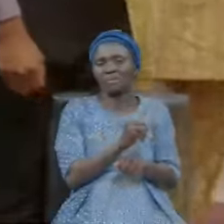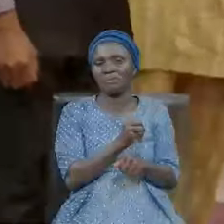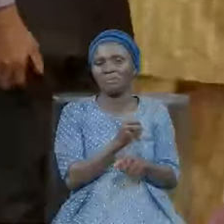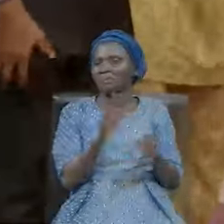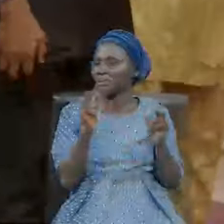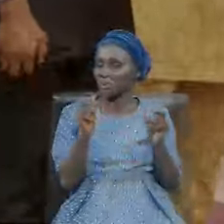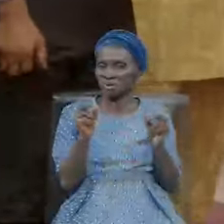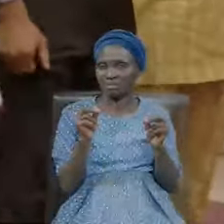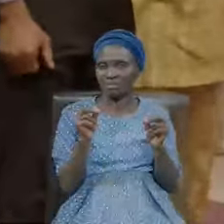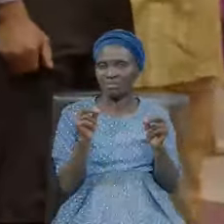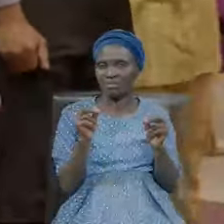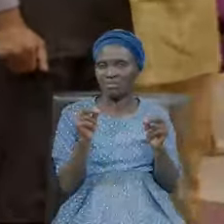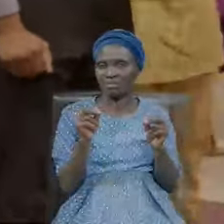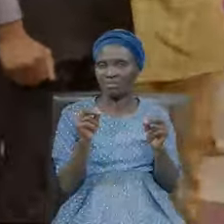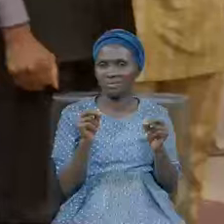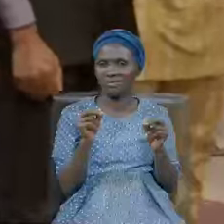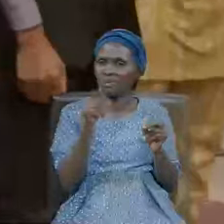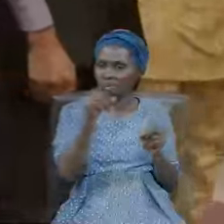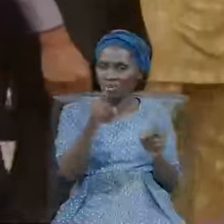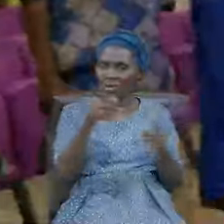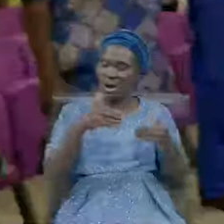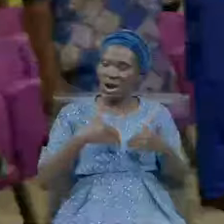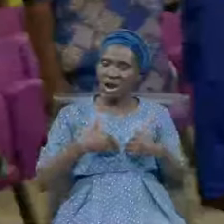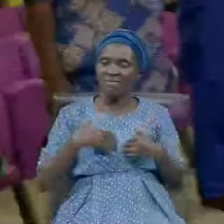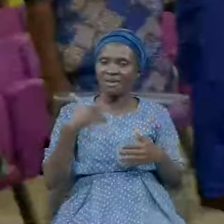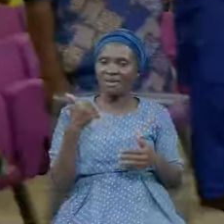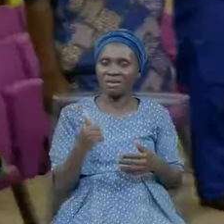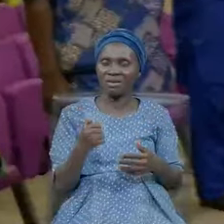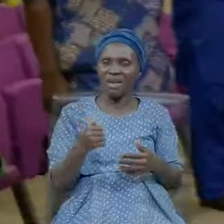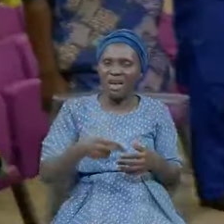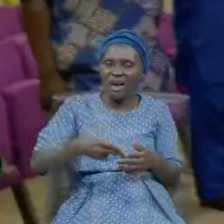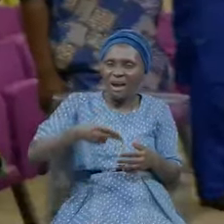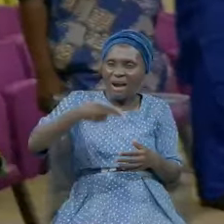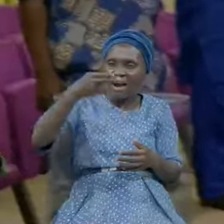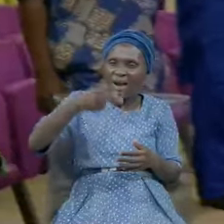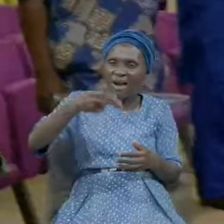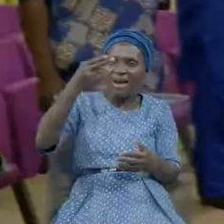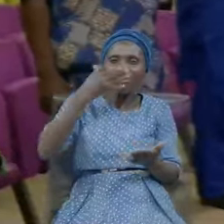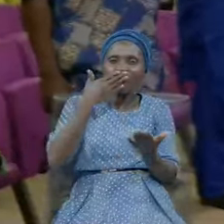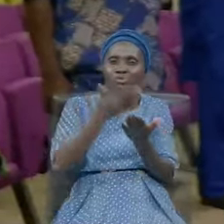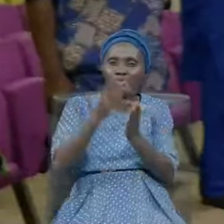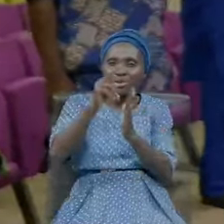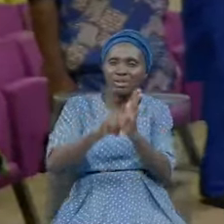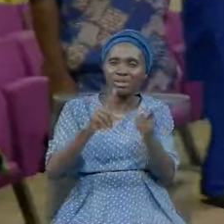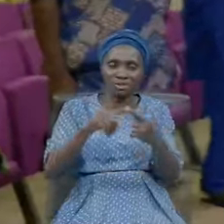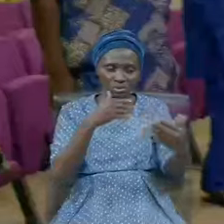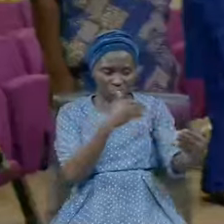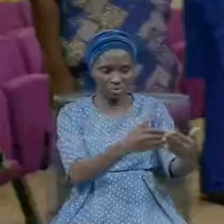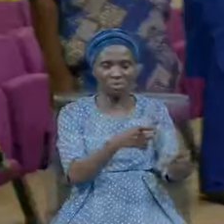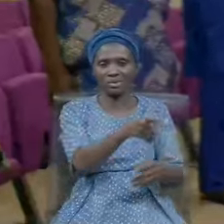Pas l'action de reprendre la pierre qu'ils t'ont jetée et leur envoyer ça à nouveau.